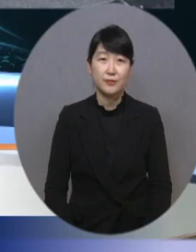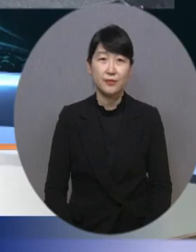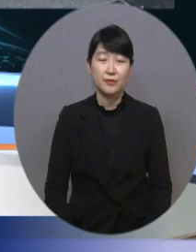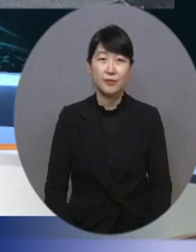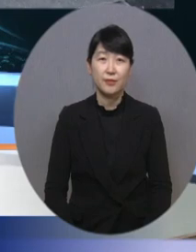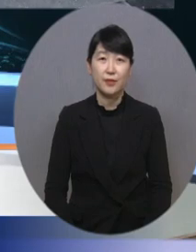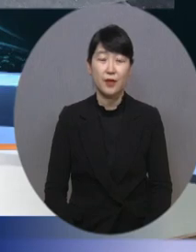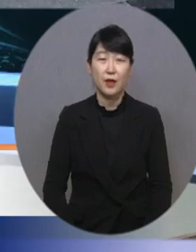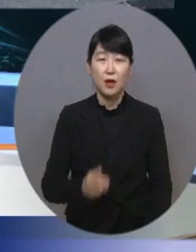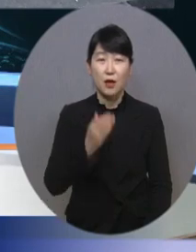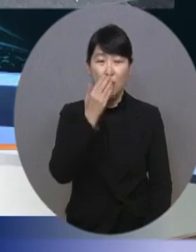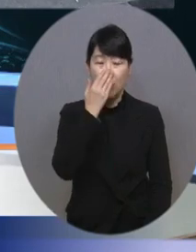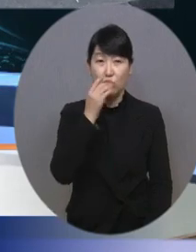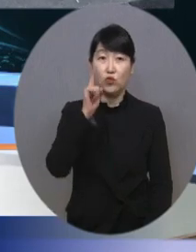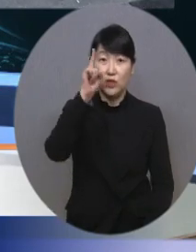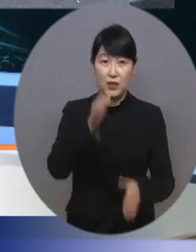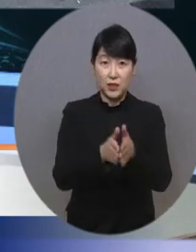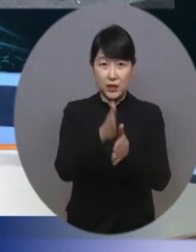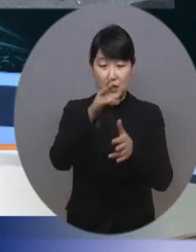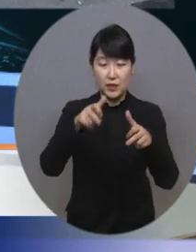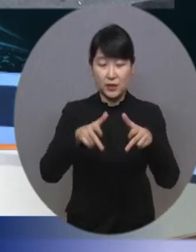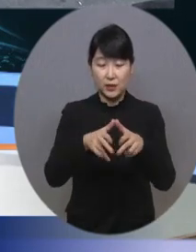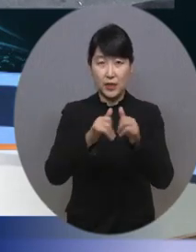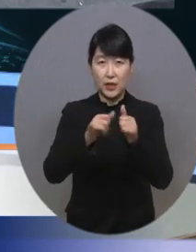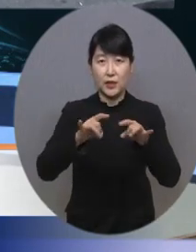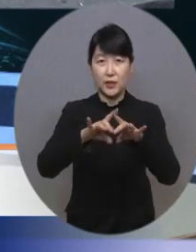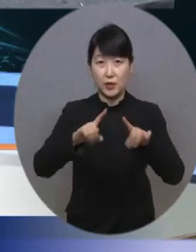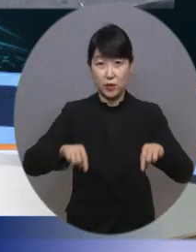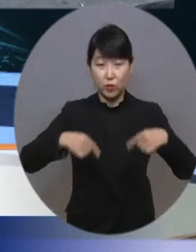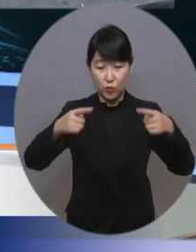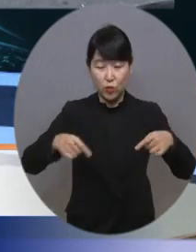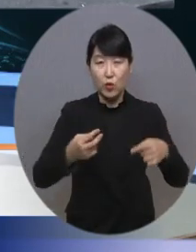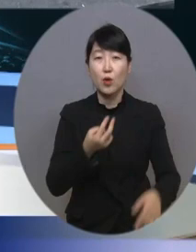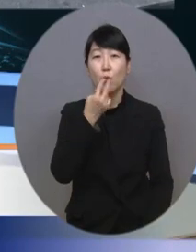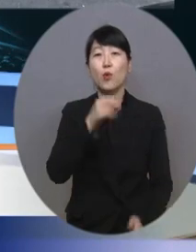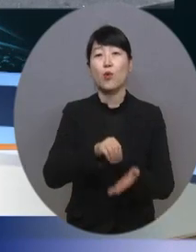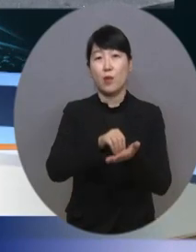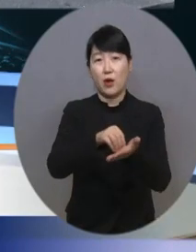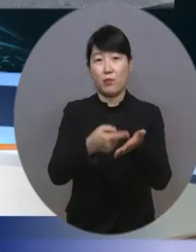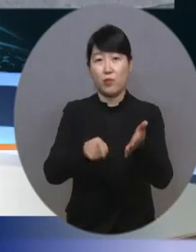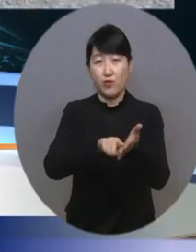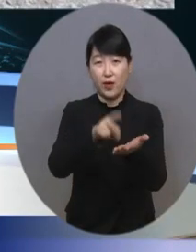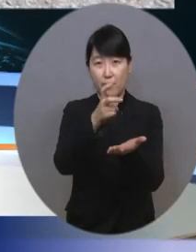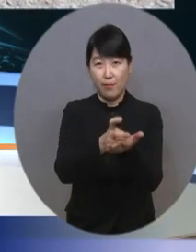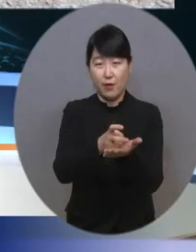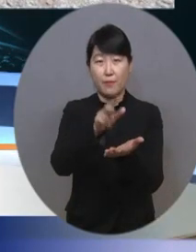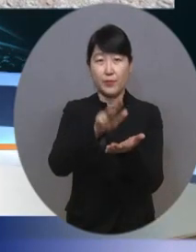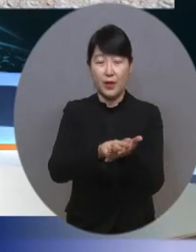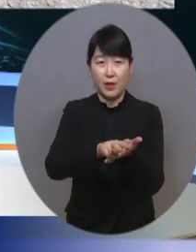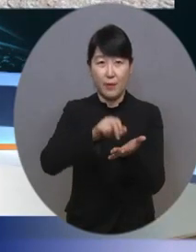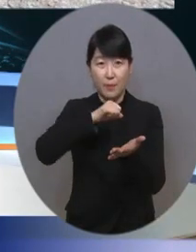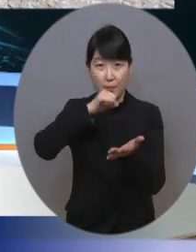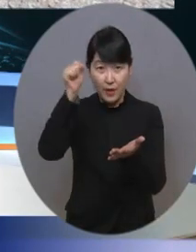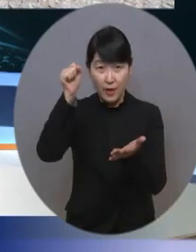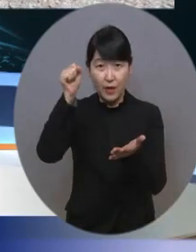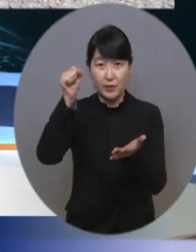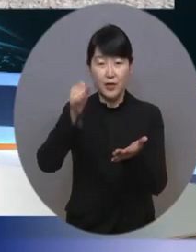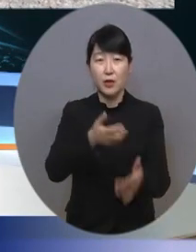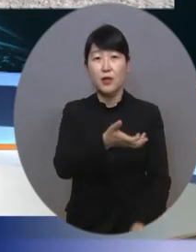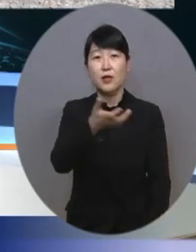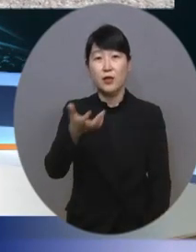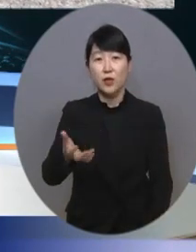전남 순천시가 장애인 전동 보조기기 보험 가입에 대한 조례안을 마련해 이동약자 보호에 앞장서고